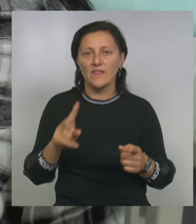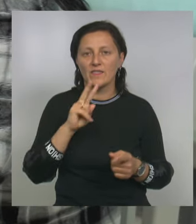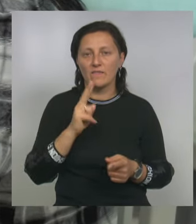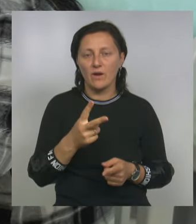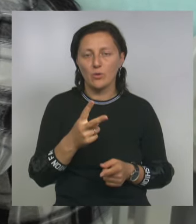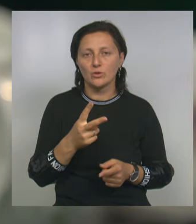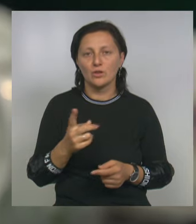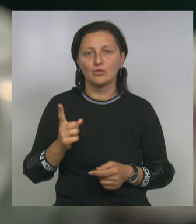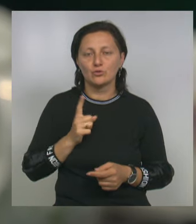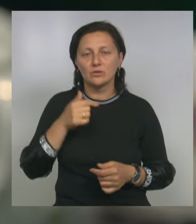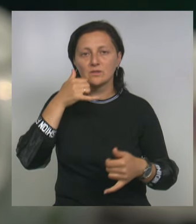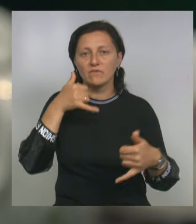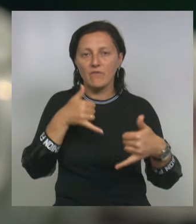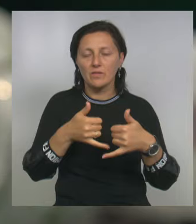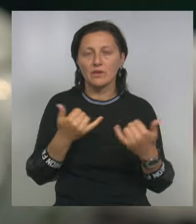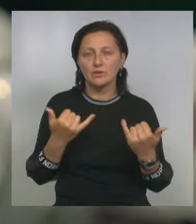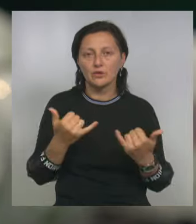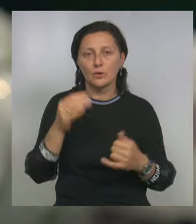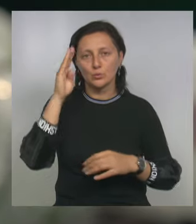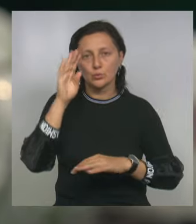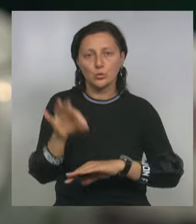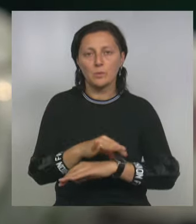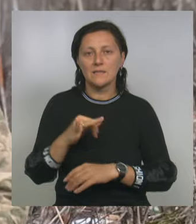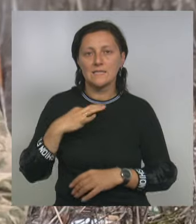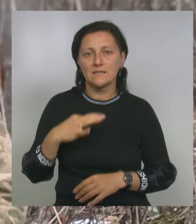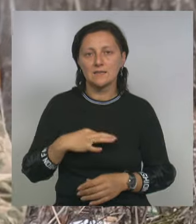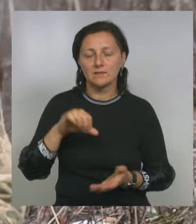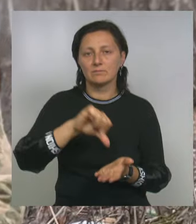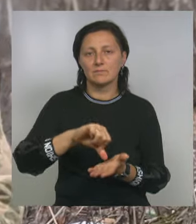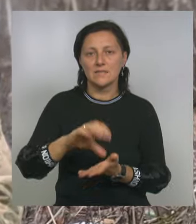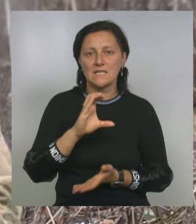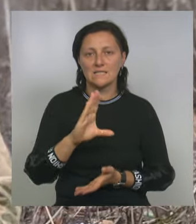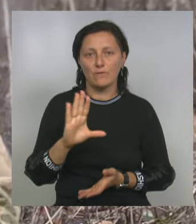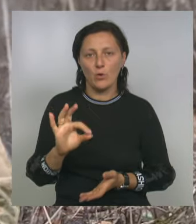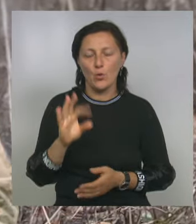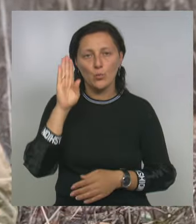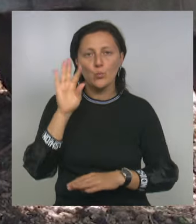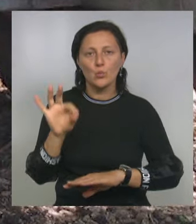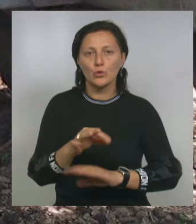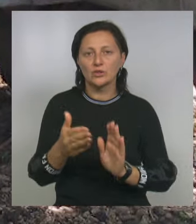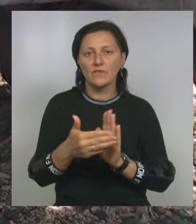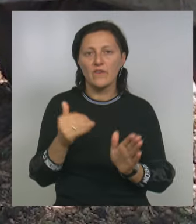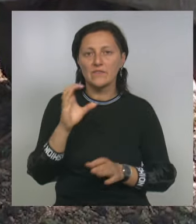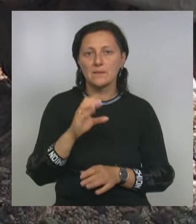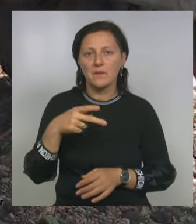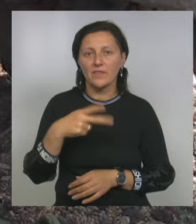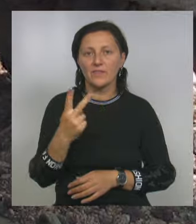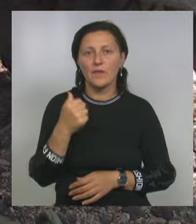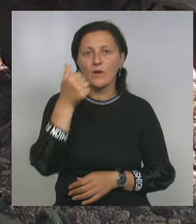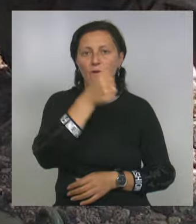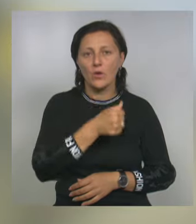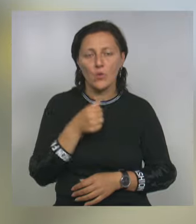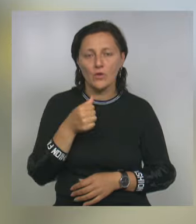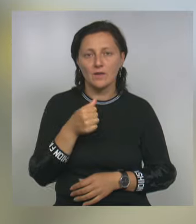живет от звонка до звонка. Сейчас супруг и старший сын защищают наши рубежи. Мужа Виталия мобилизовали в сентябре